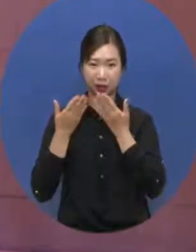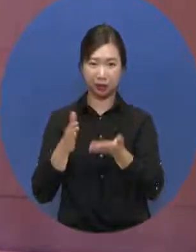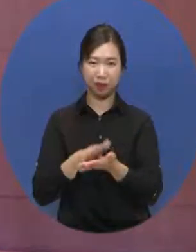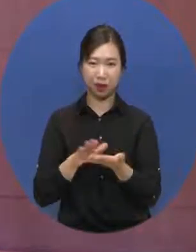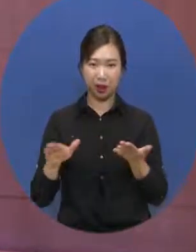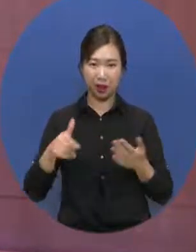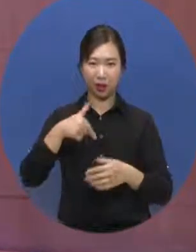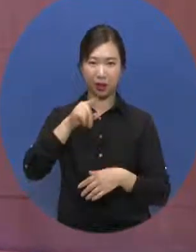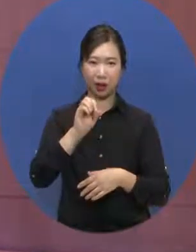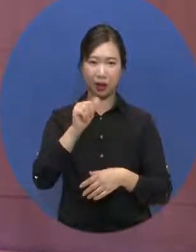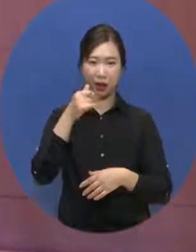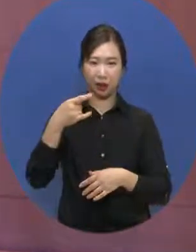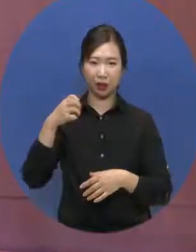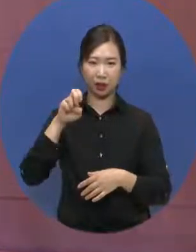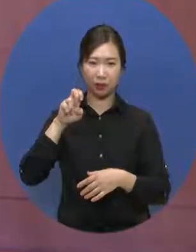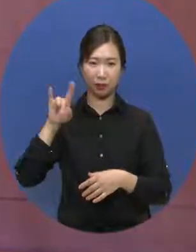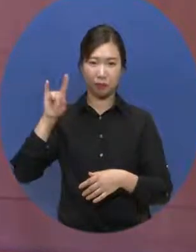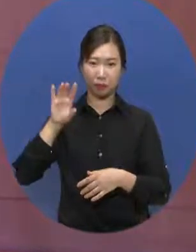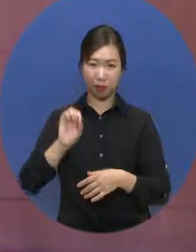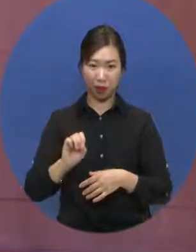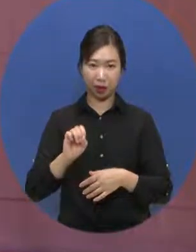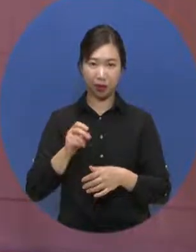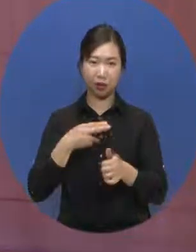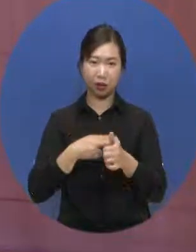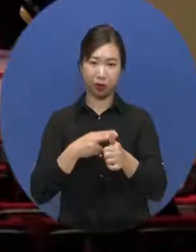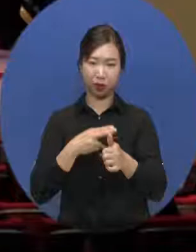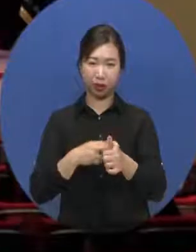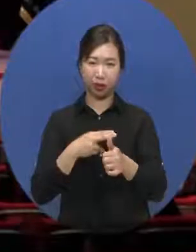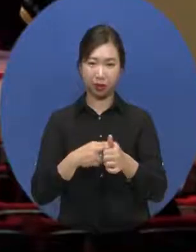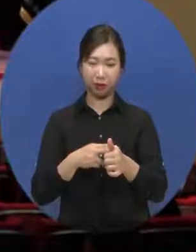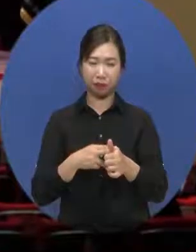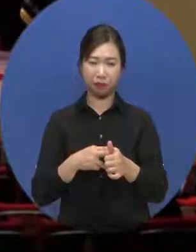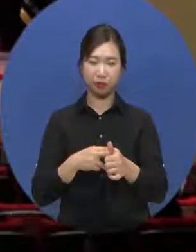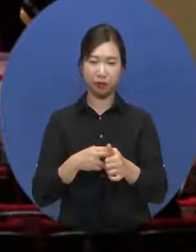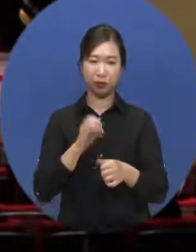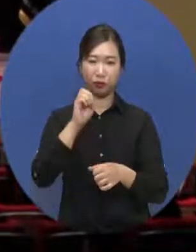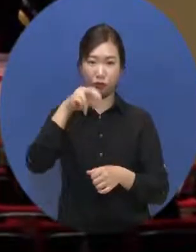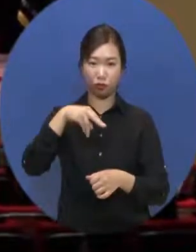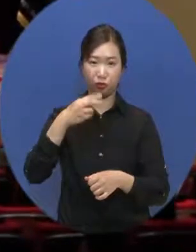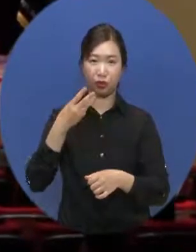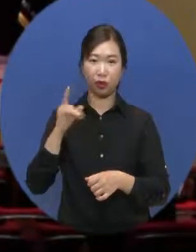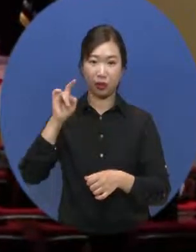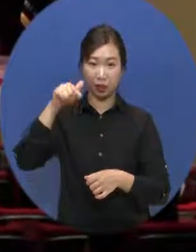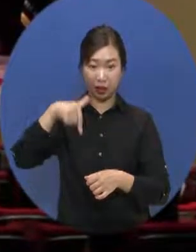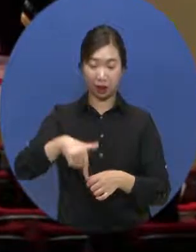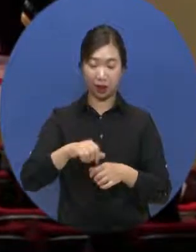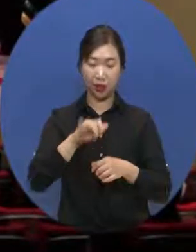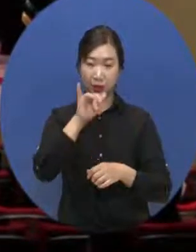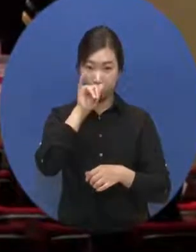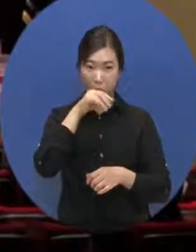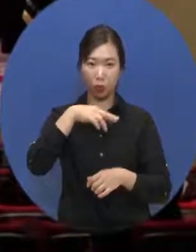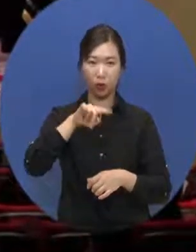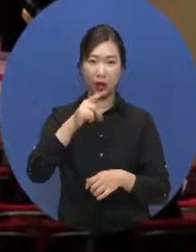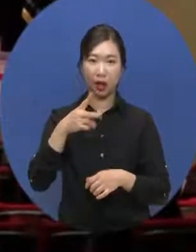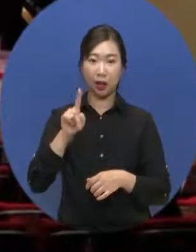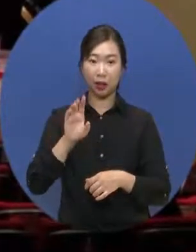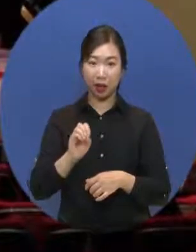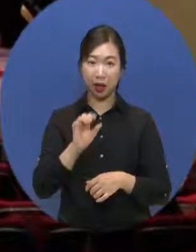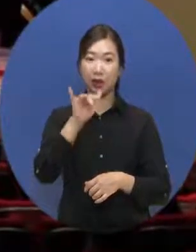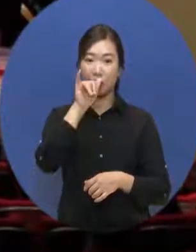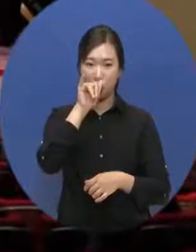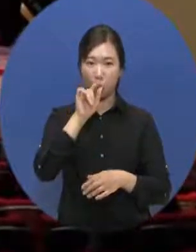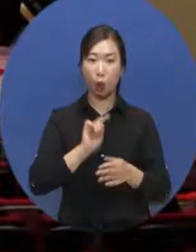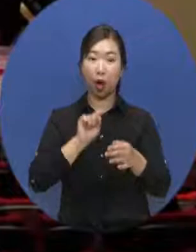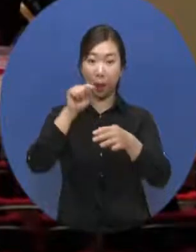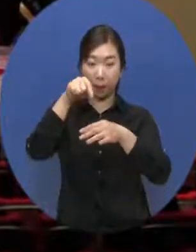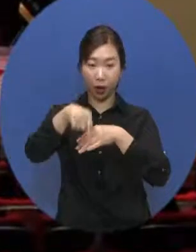고택이, 유택이 여기 있고 또 사당이 제를 모시는 사당도 있고 또 그 앞에 펼쳐져 있는